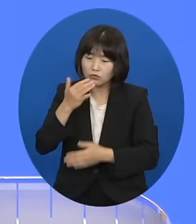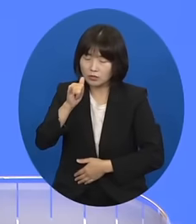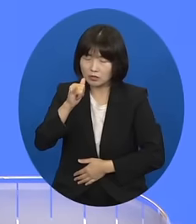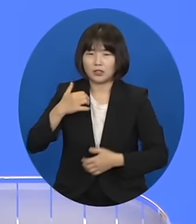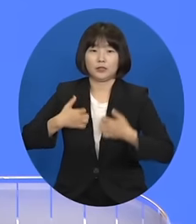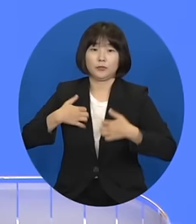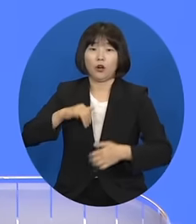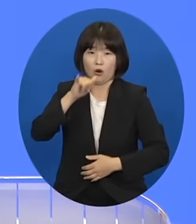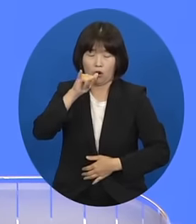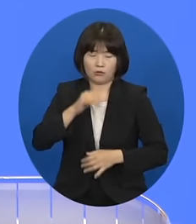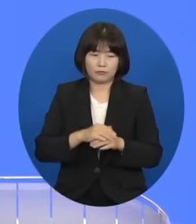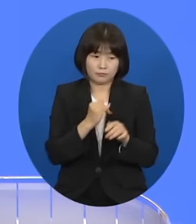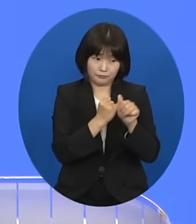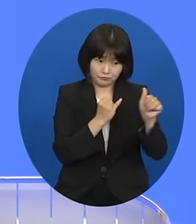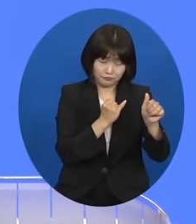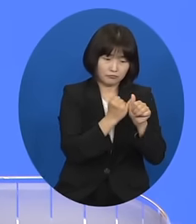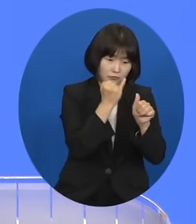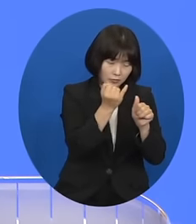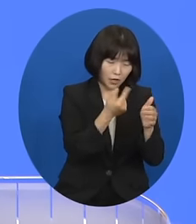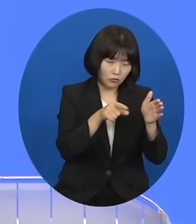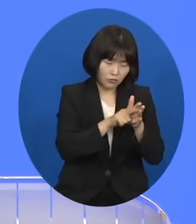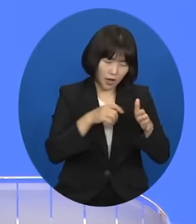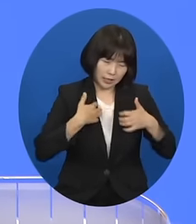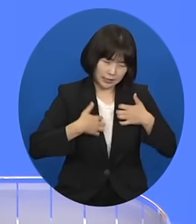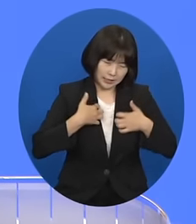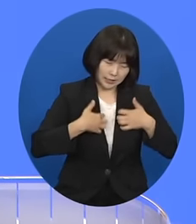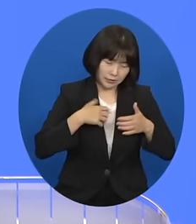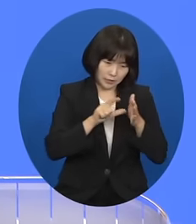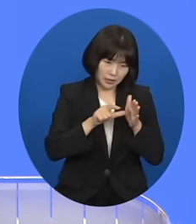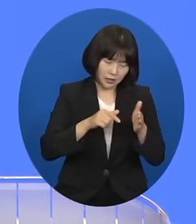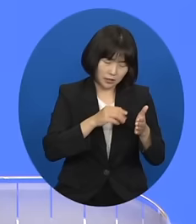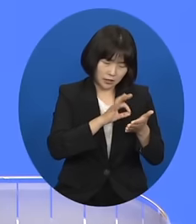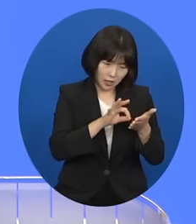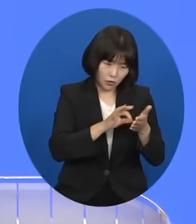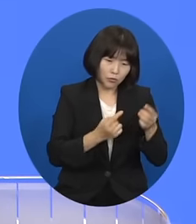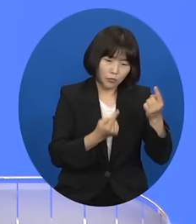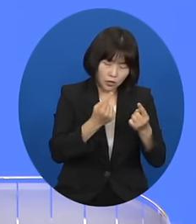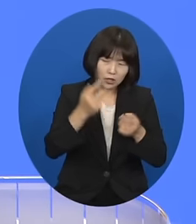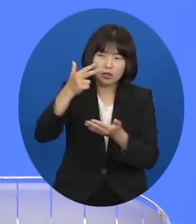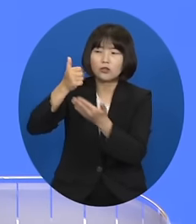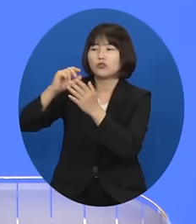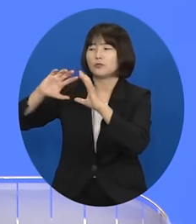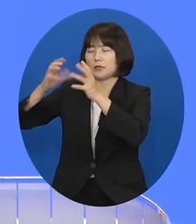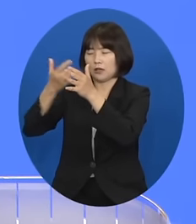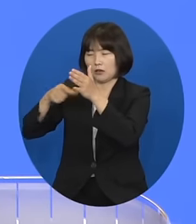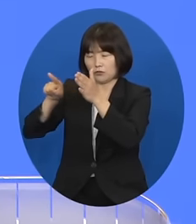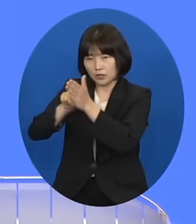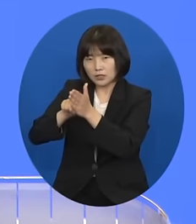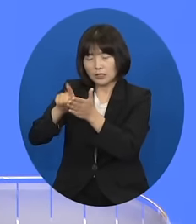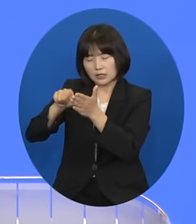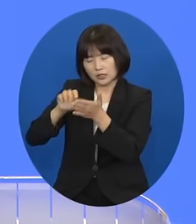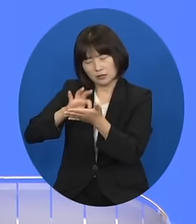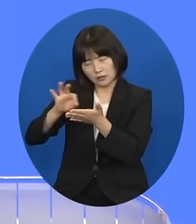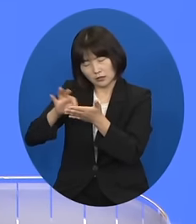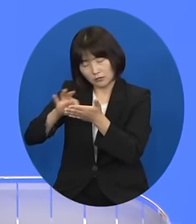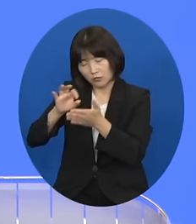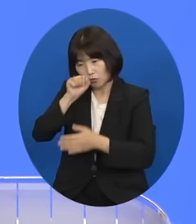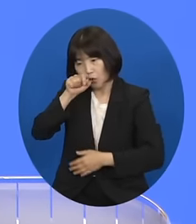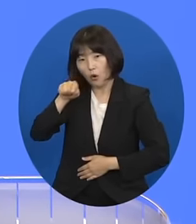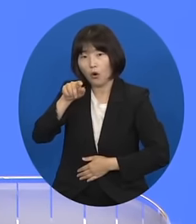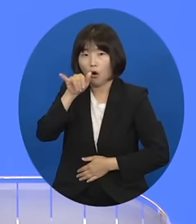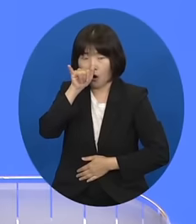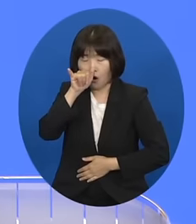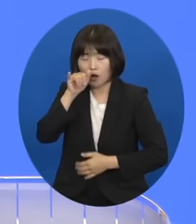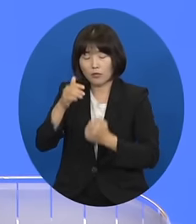하기 위해서 그렇게 마음 졸이기보다는 주님과 그의 나라를 위해서 쓸 수 있다라고 하는 그런 장점이 있으니 그와 같이